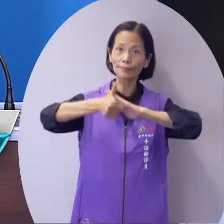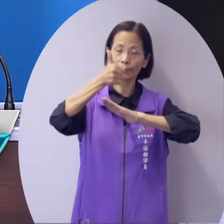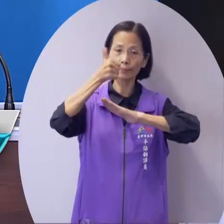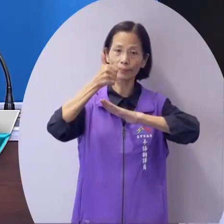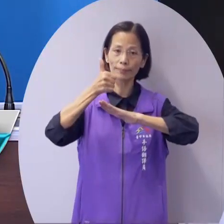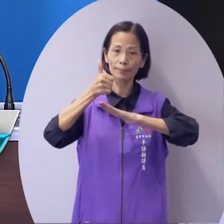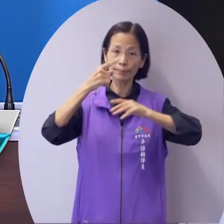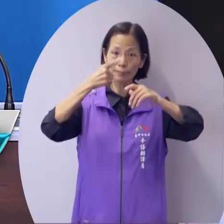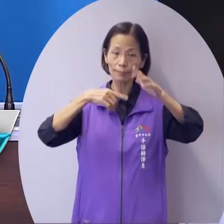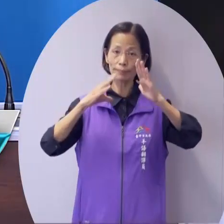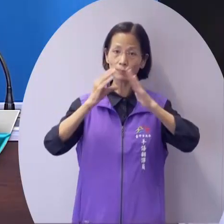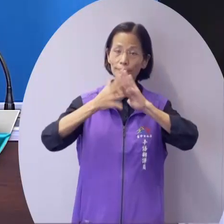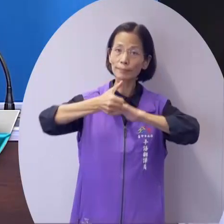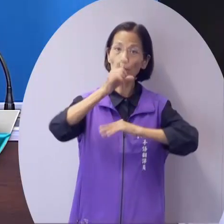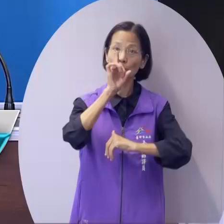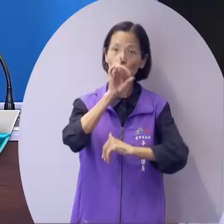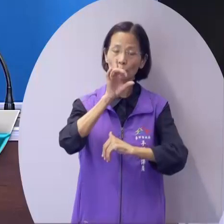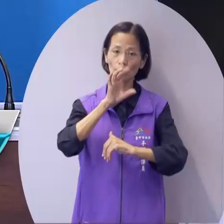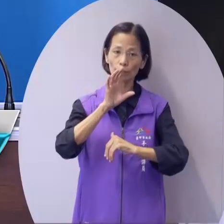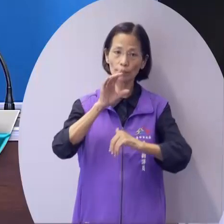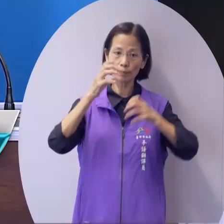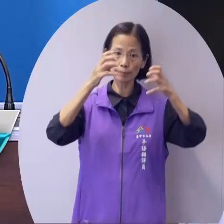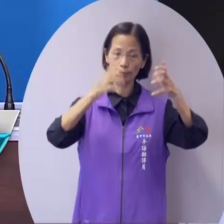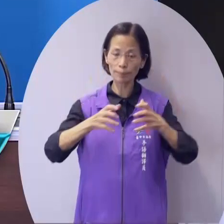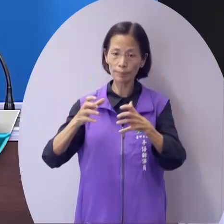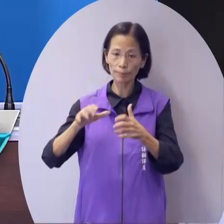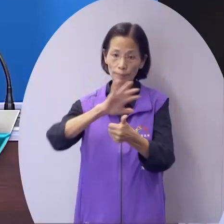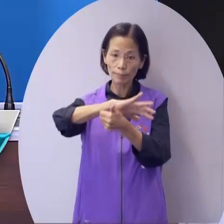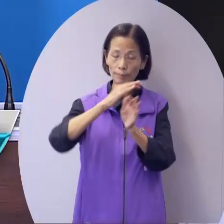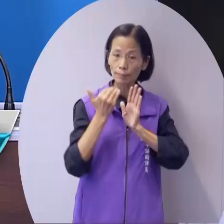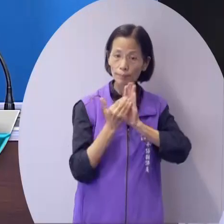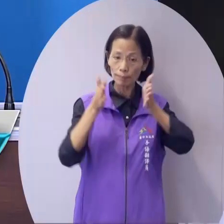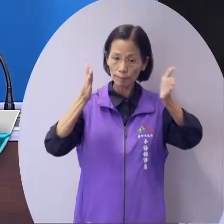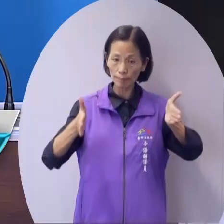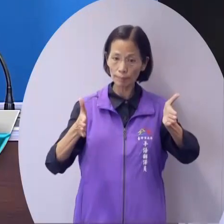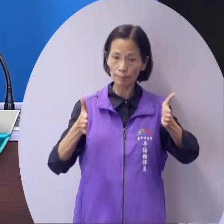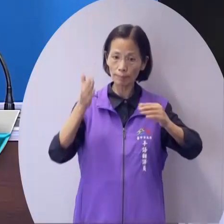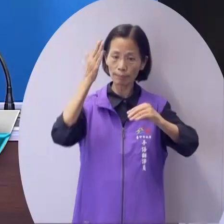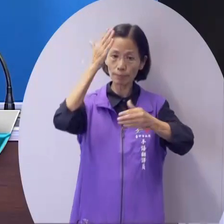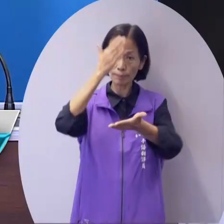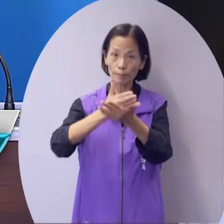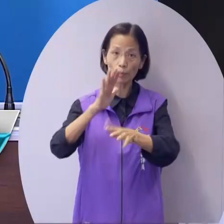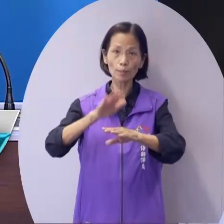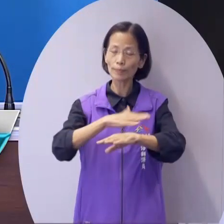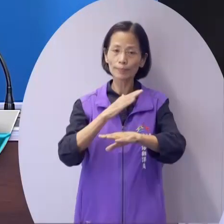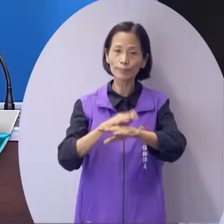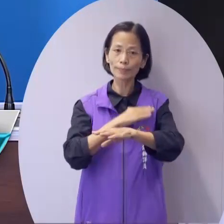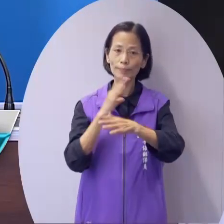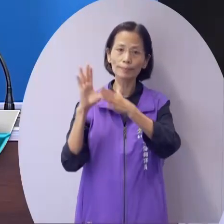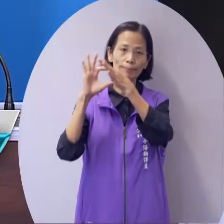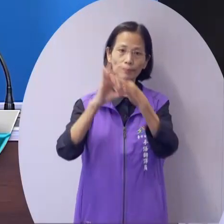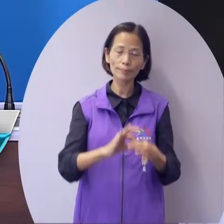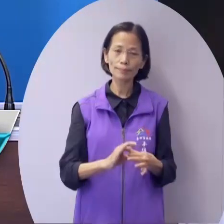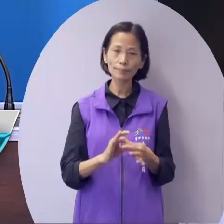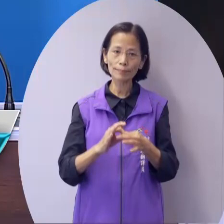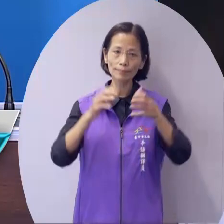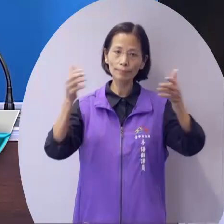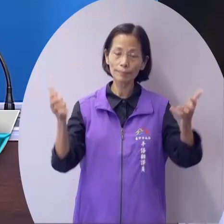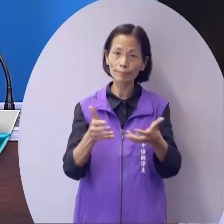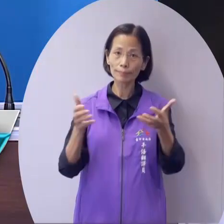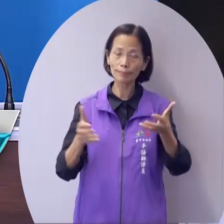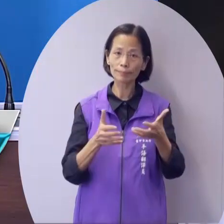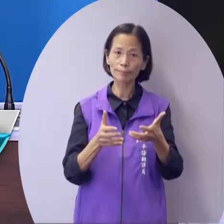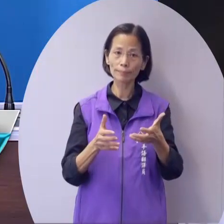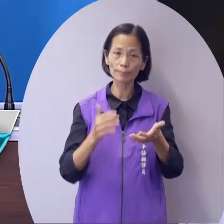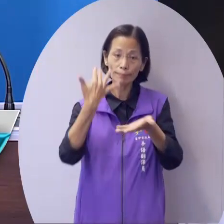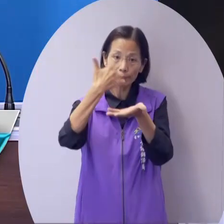陈如叶局长所说的台中市建设不会因为防疫期间而中断啊，而没有建设，相反的，我们利用这段时